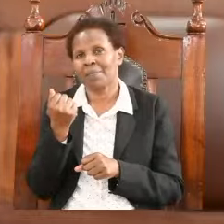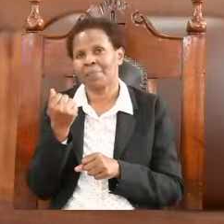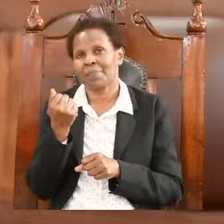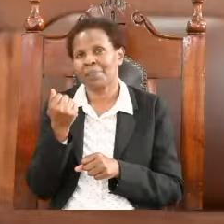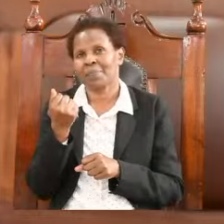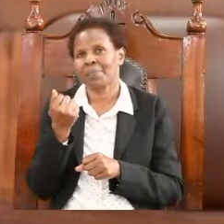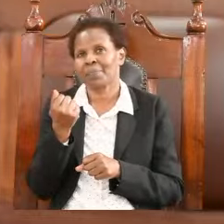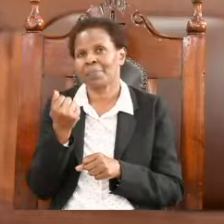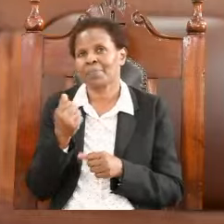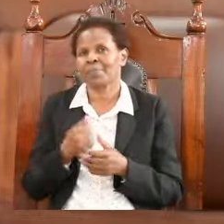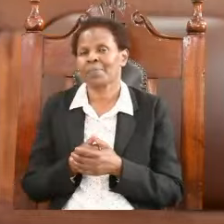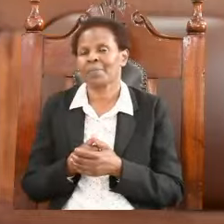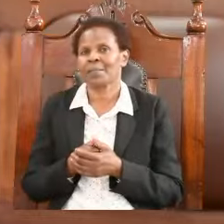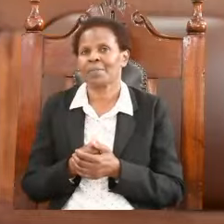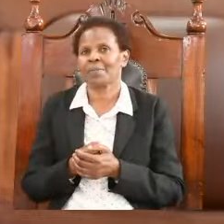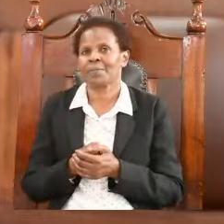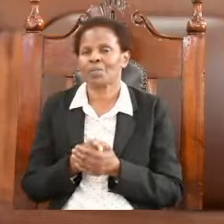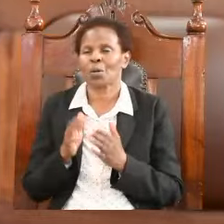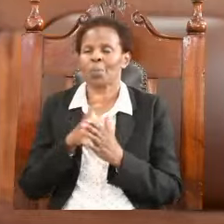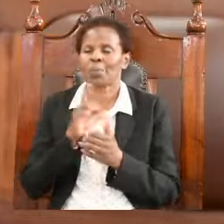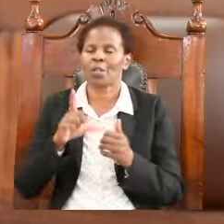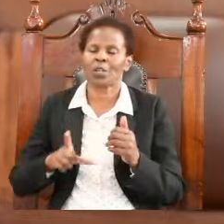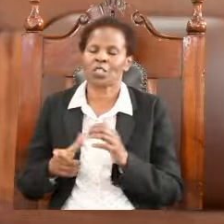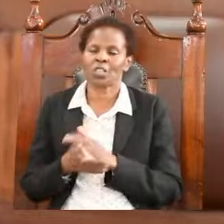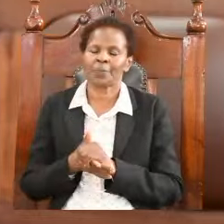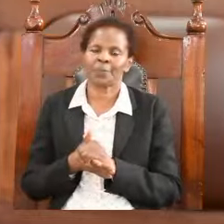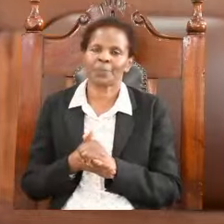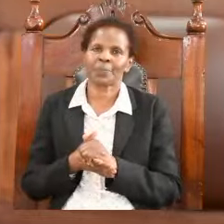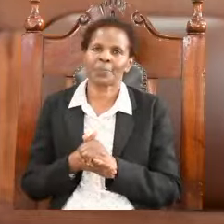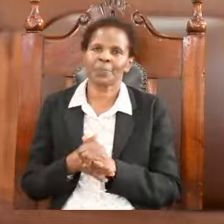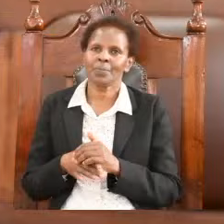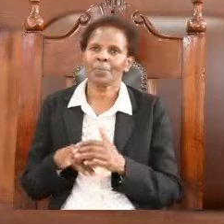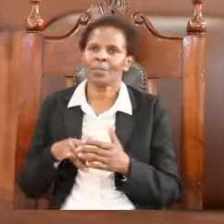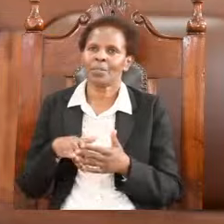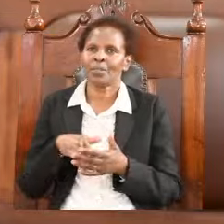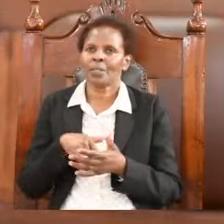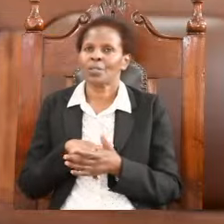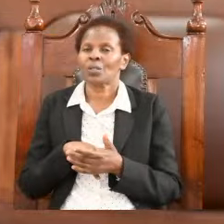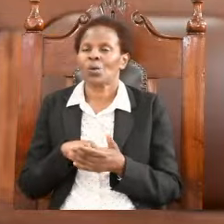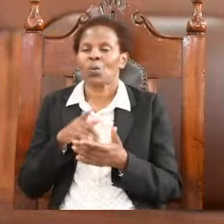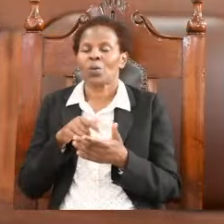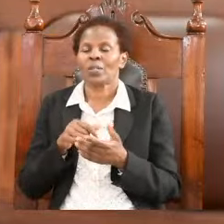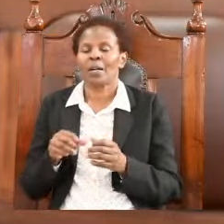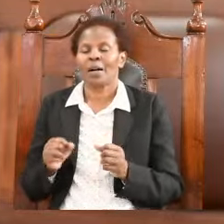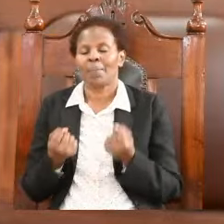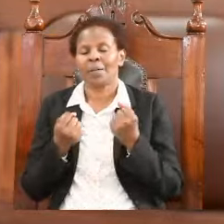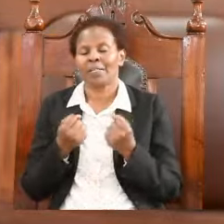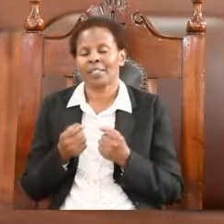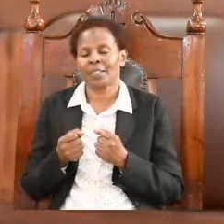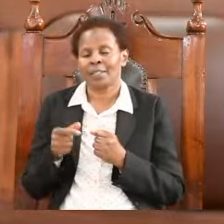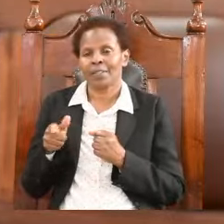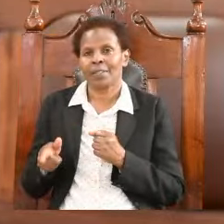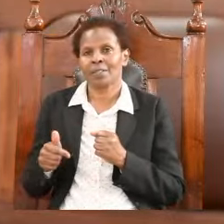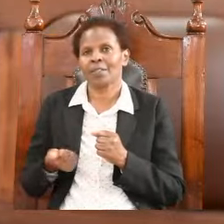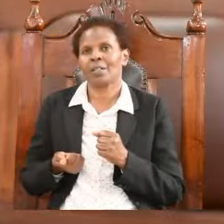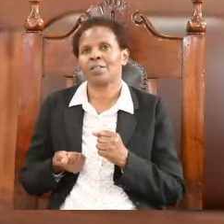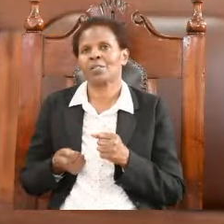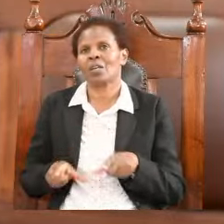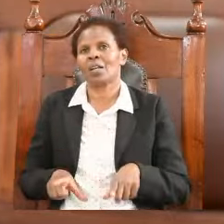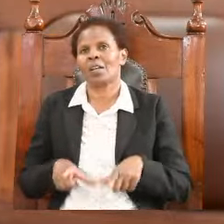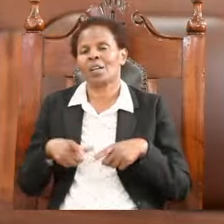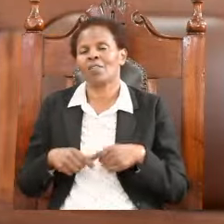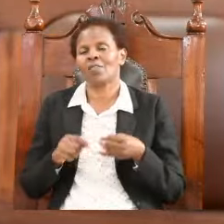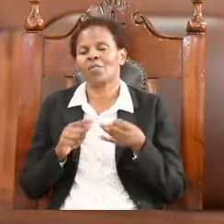turi andu mari na uguni. Praise be to God. Ugwo niguo gwathire muturire-ini wa mutumia wa mwiretu uyu undu